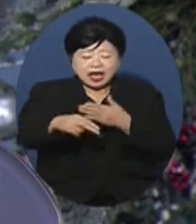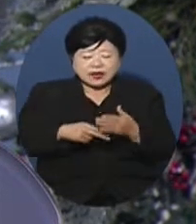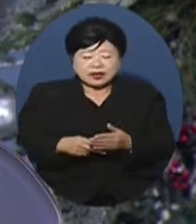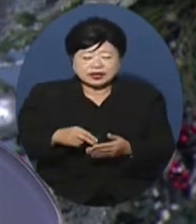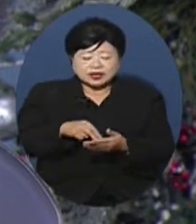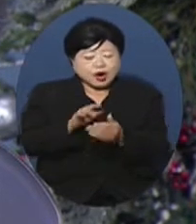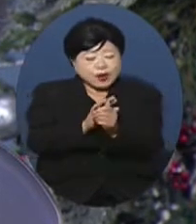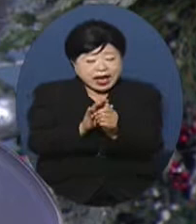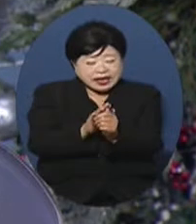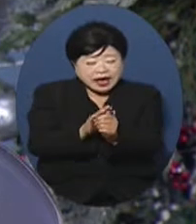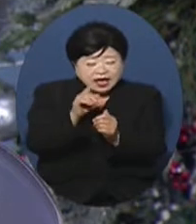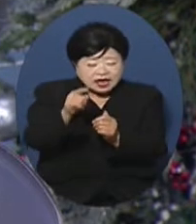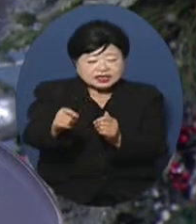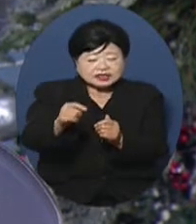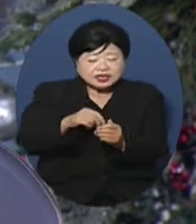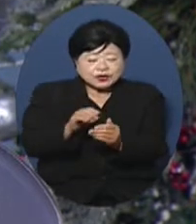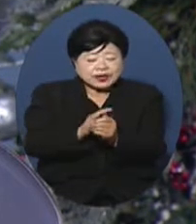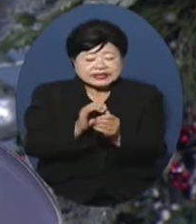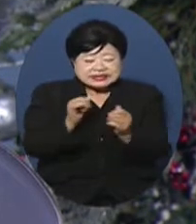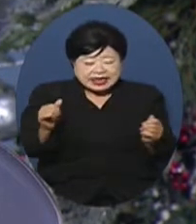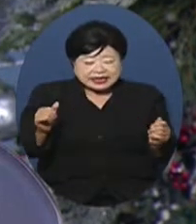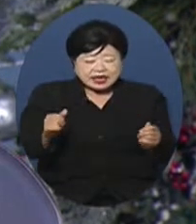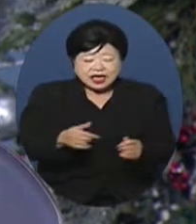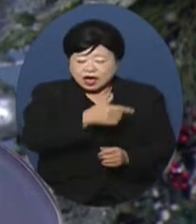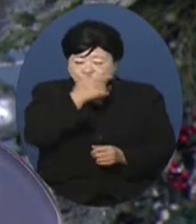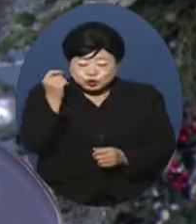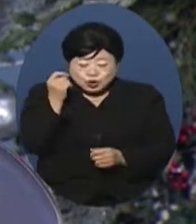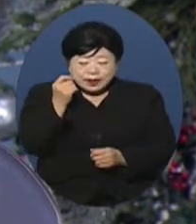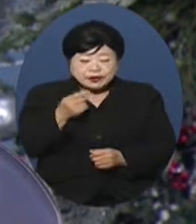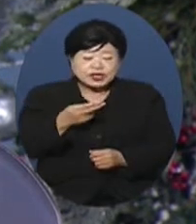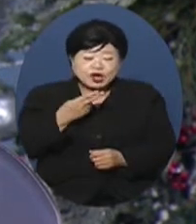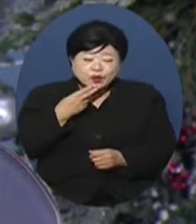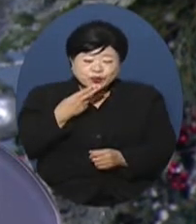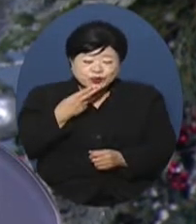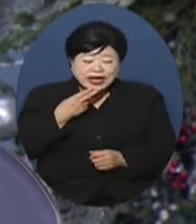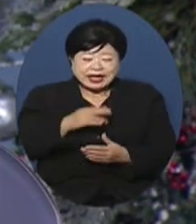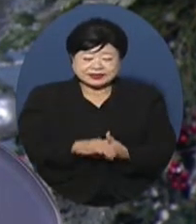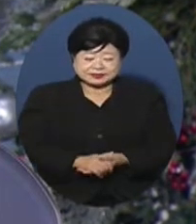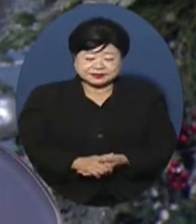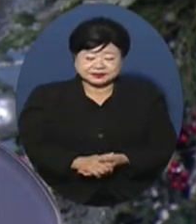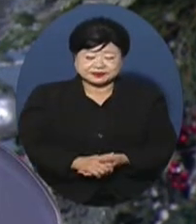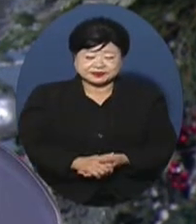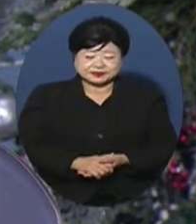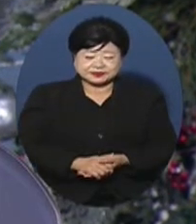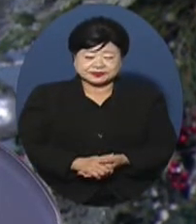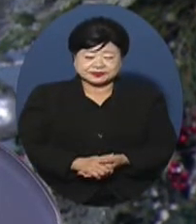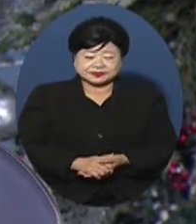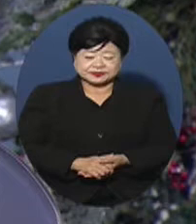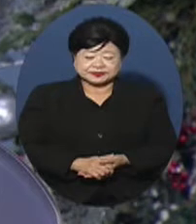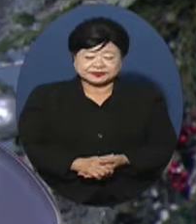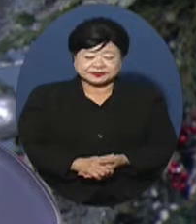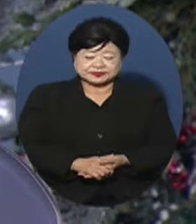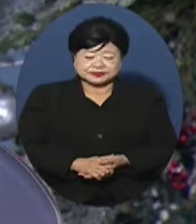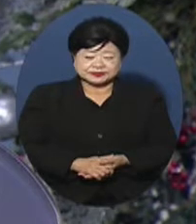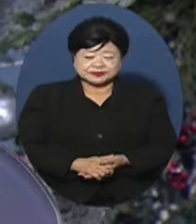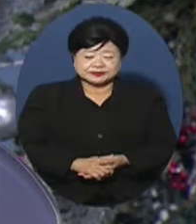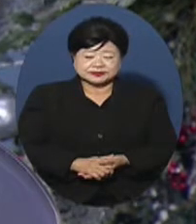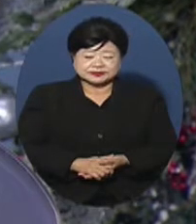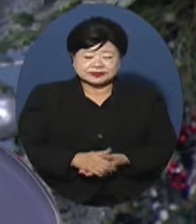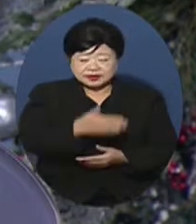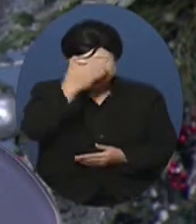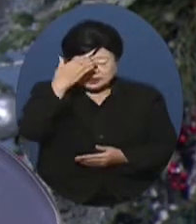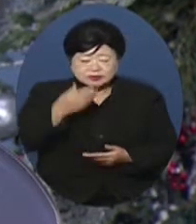하라 그럴 영위하는 자 n 수 7 그 좋아하며 없도다 젊은